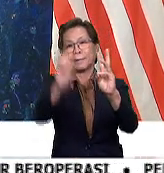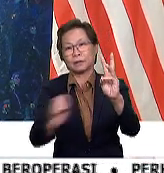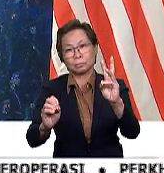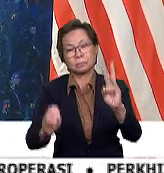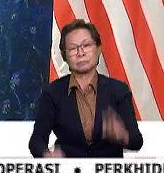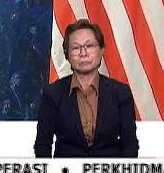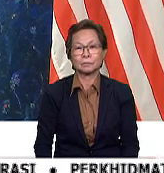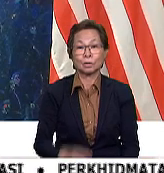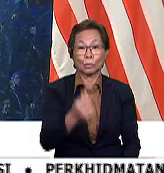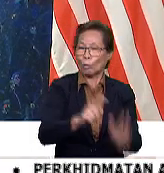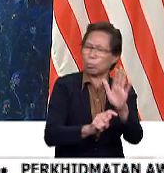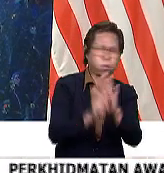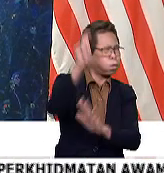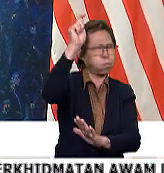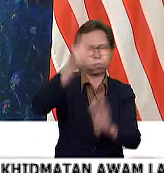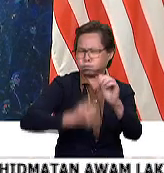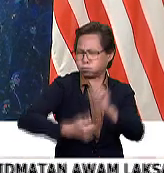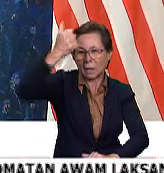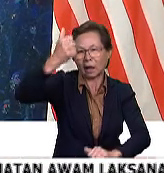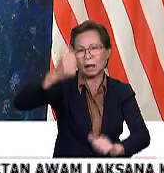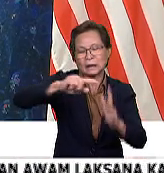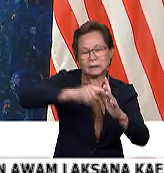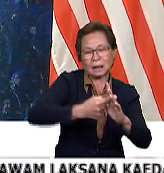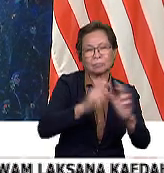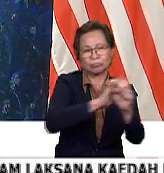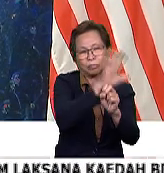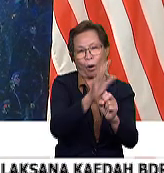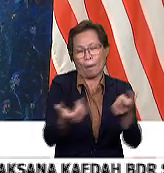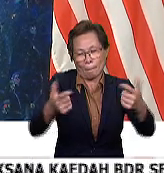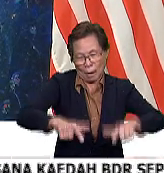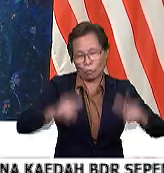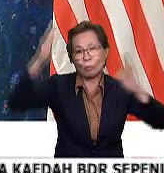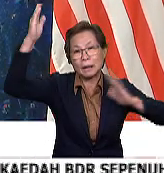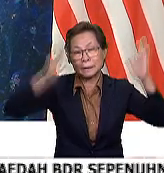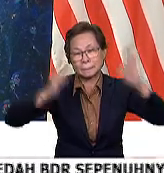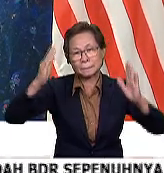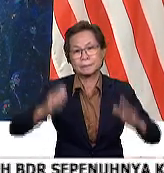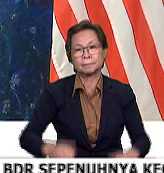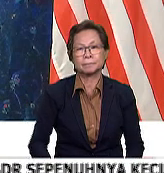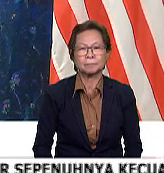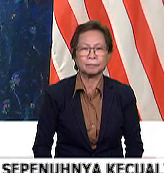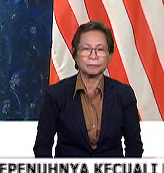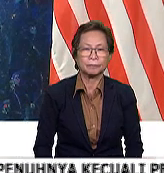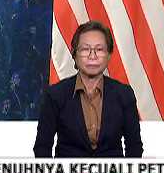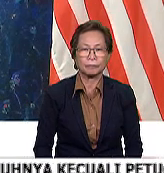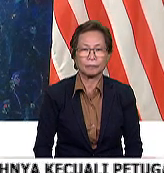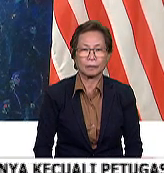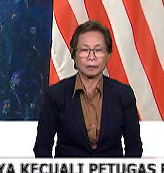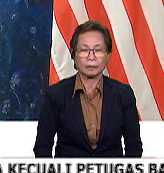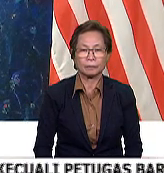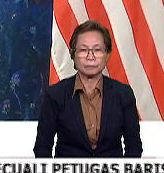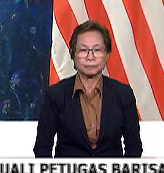600D like tertinggi semenjak pendek nicobit 19 melanda negara the